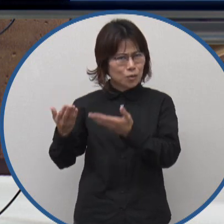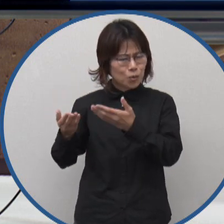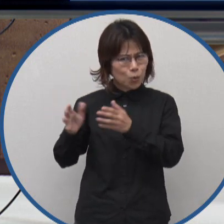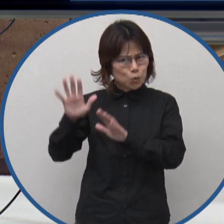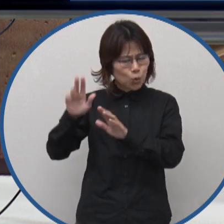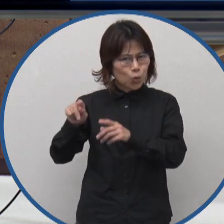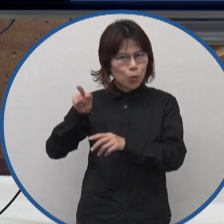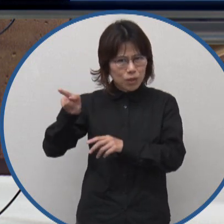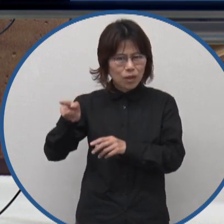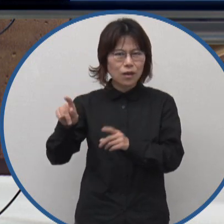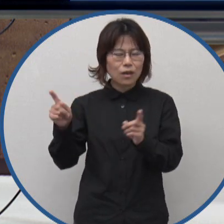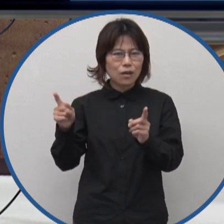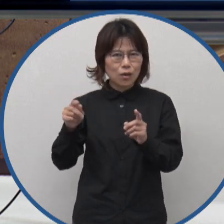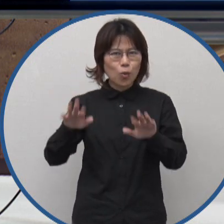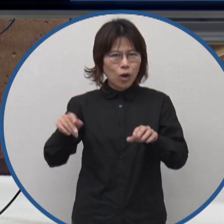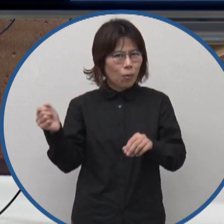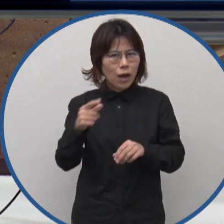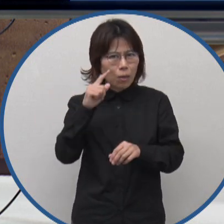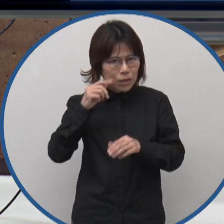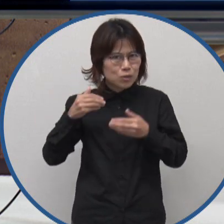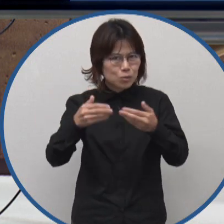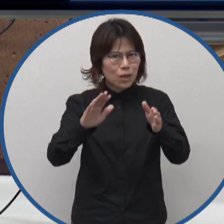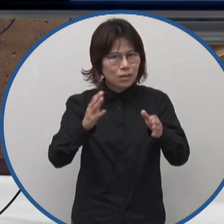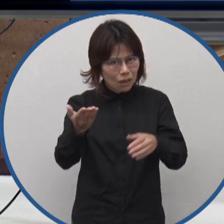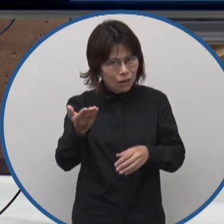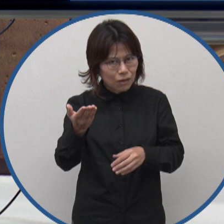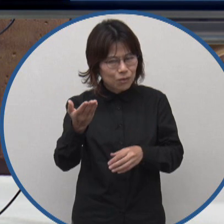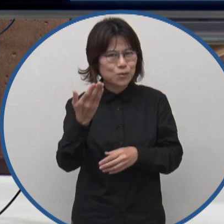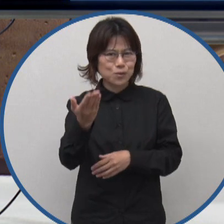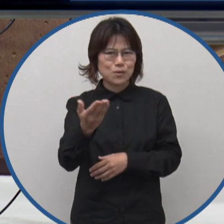と思ったんですけど、そういうことではない。